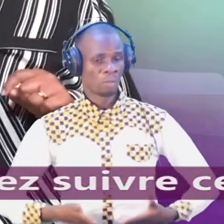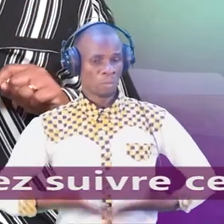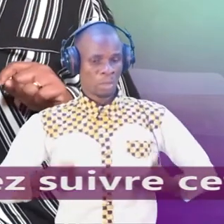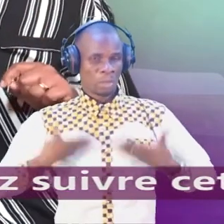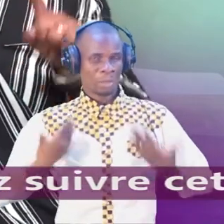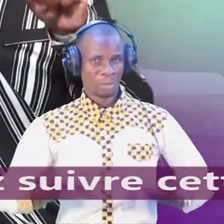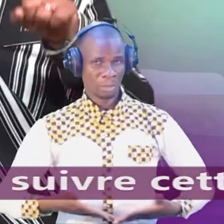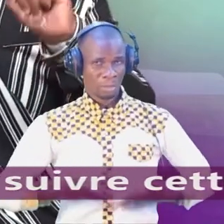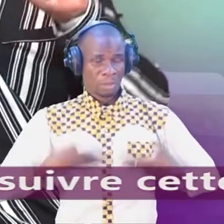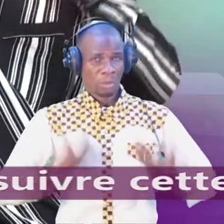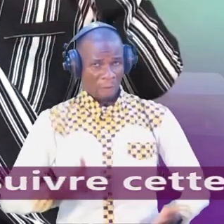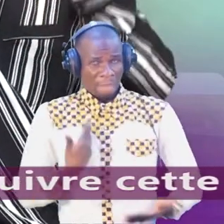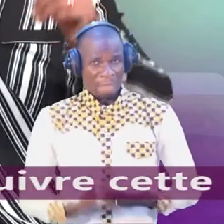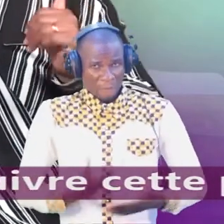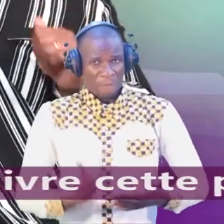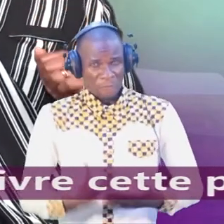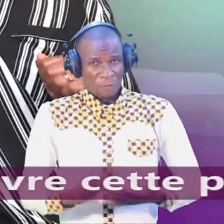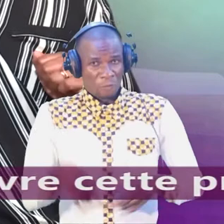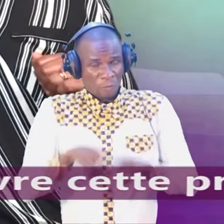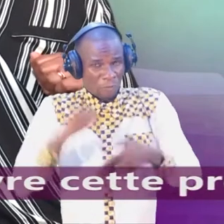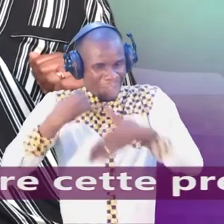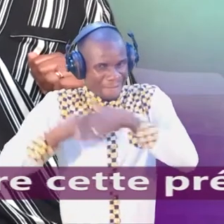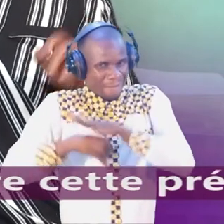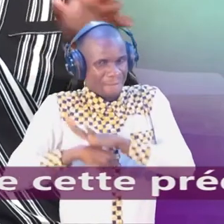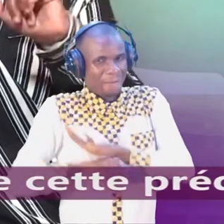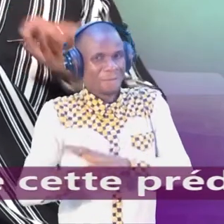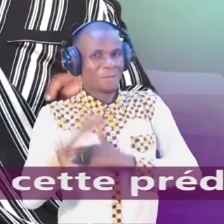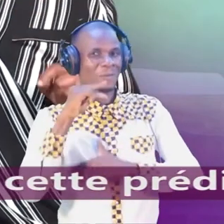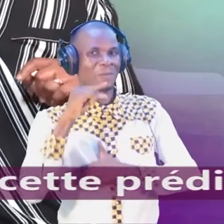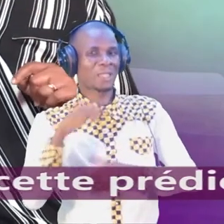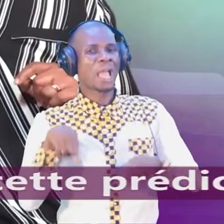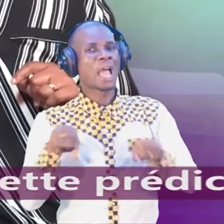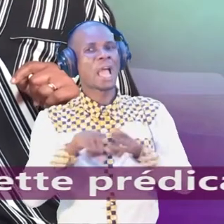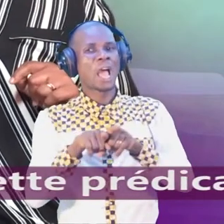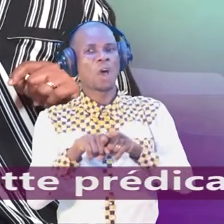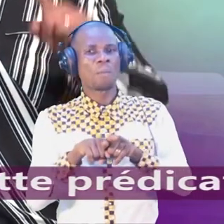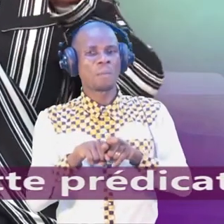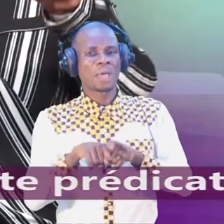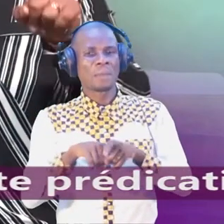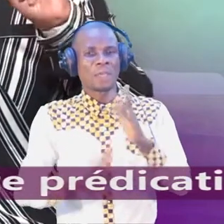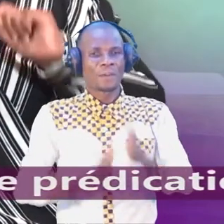Je, wewe ni miongoni ya watu wanaovuta sigara lakini wanataka kuacha na wanashindwa?